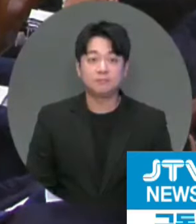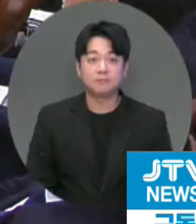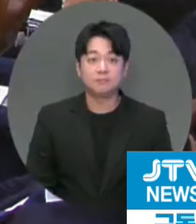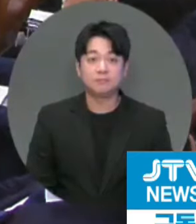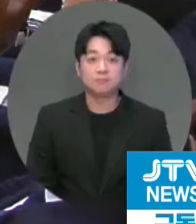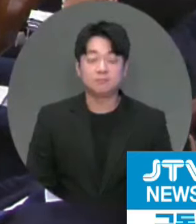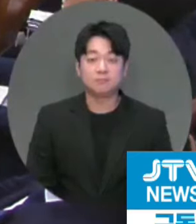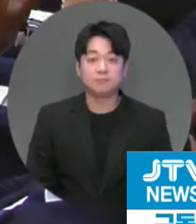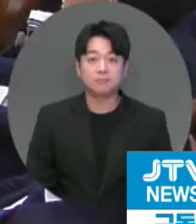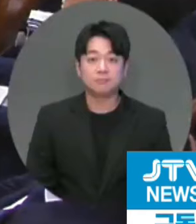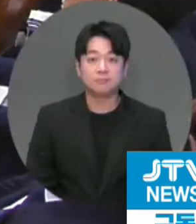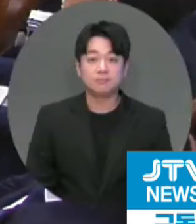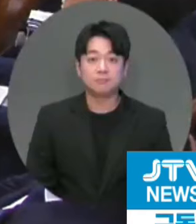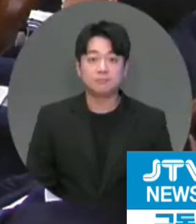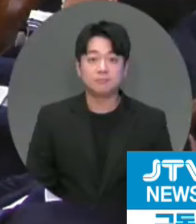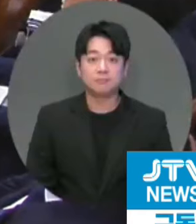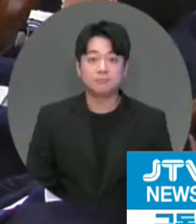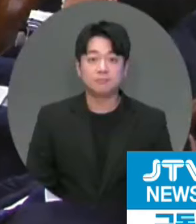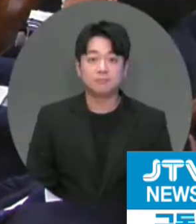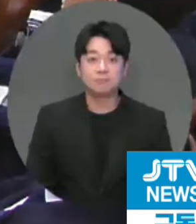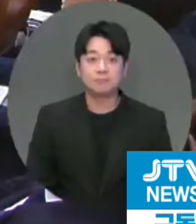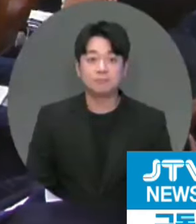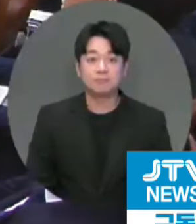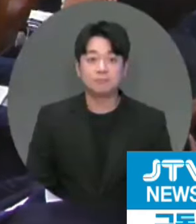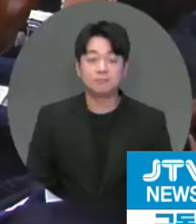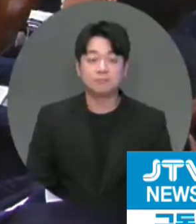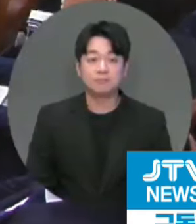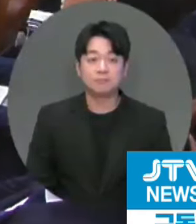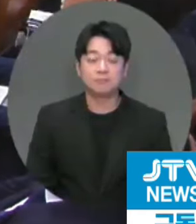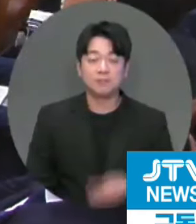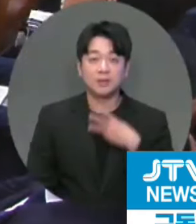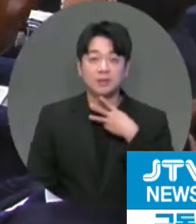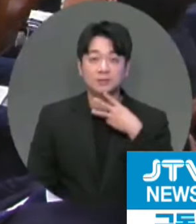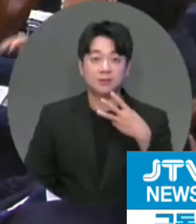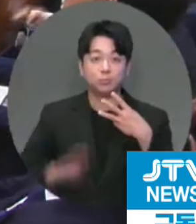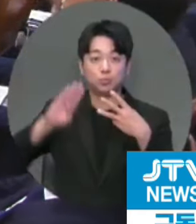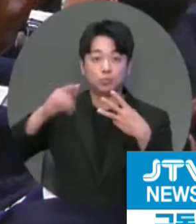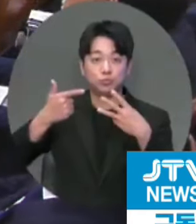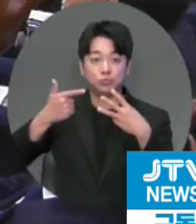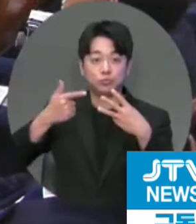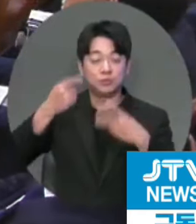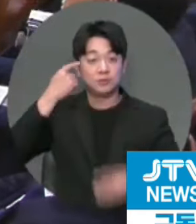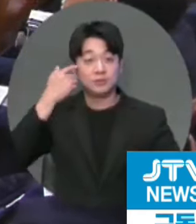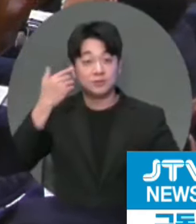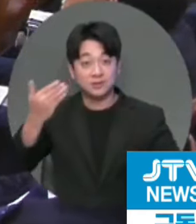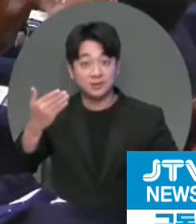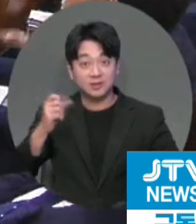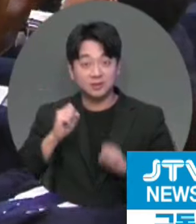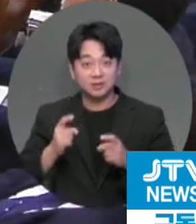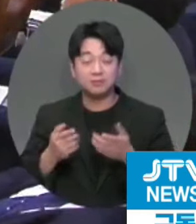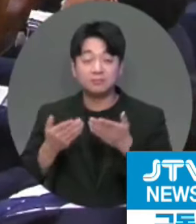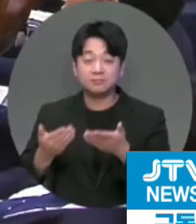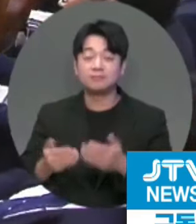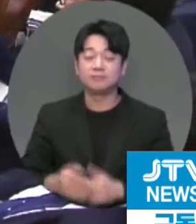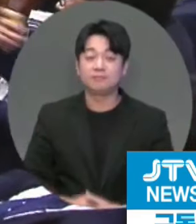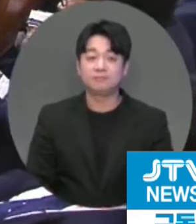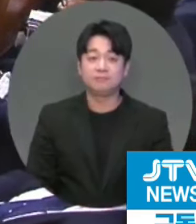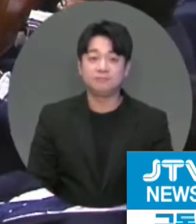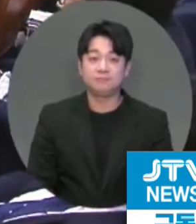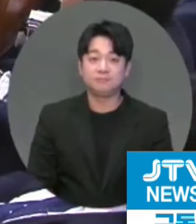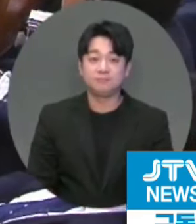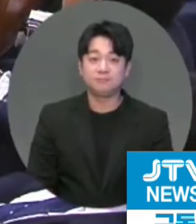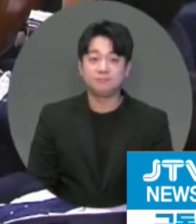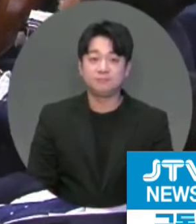그냥 3분만 하셔도 돼요. 나눠서. 3분 하시고 있다가 3분 하시면 되죠, 뭐. 예. 3분 하세요.